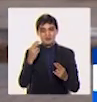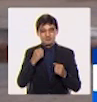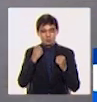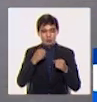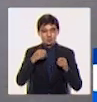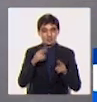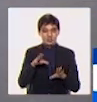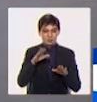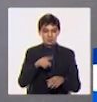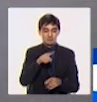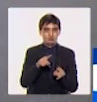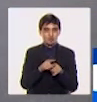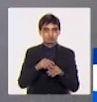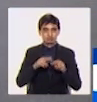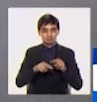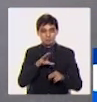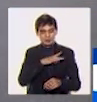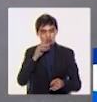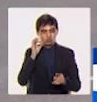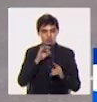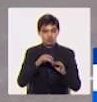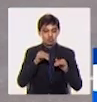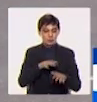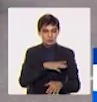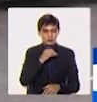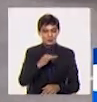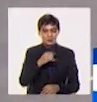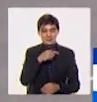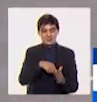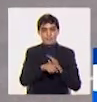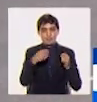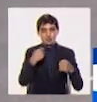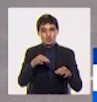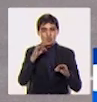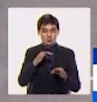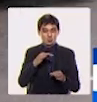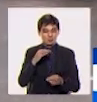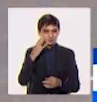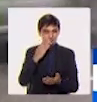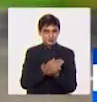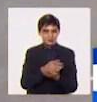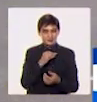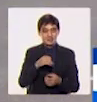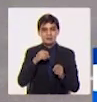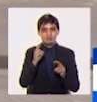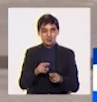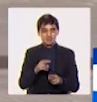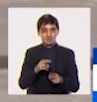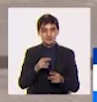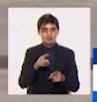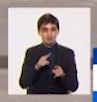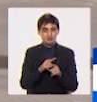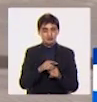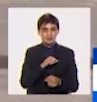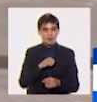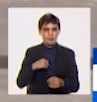ішінде осы ғимаратта тұрғызу туралы шешім қабылданды. Қазір бұл саудаға шығарылған нысандардың ішінде аумағы жағынан ең үлкені.